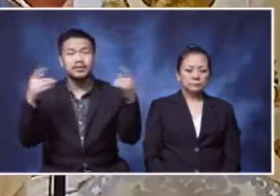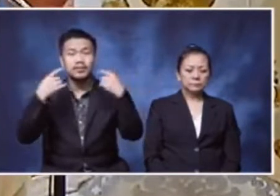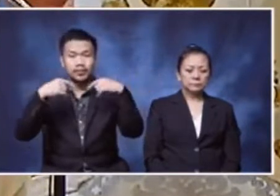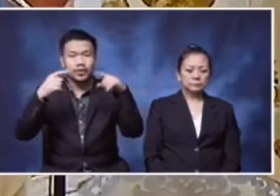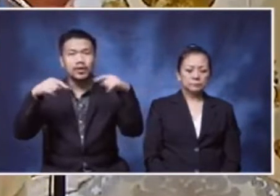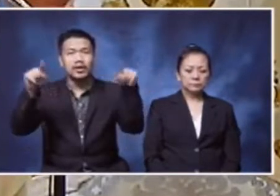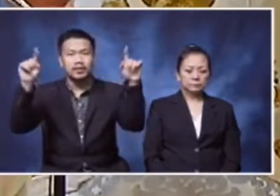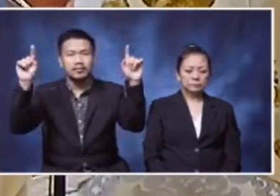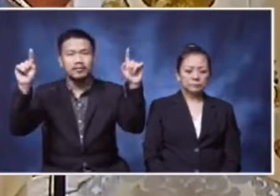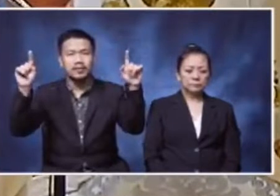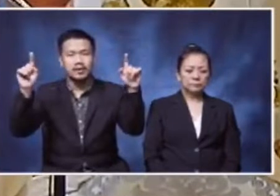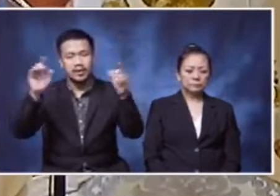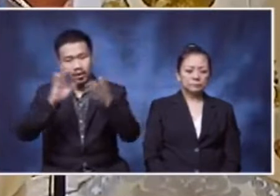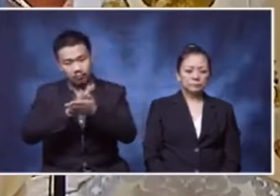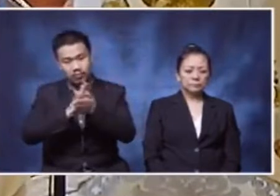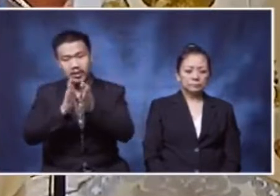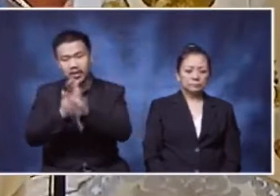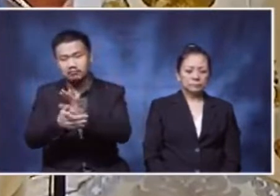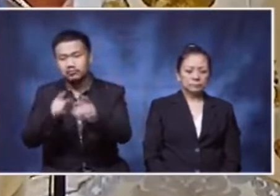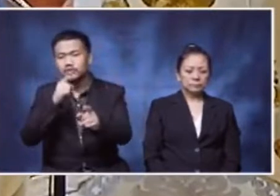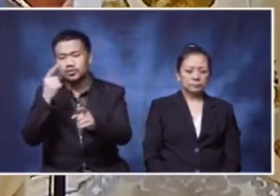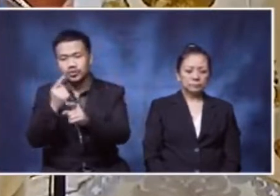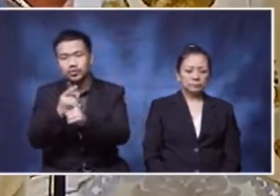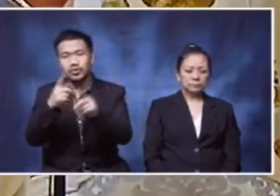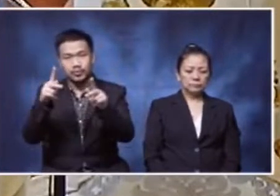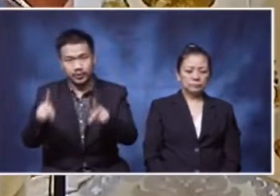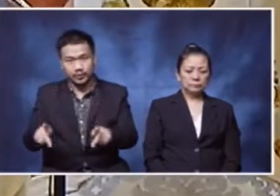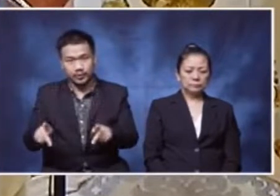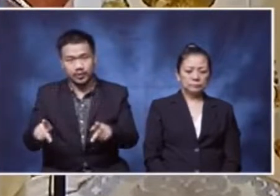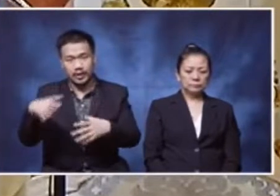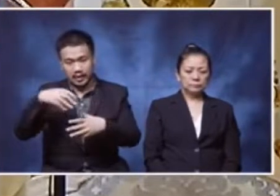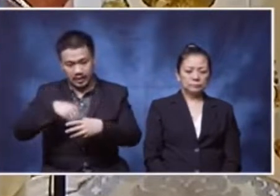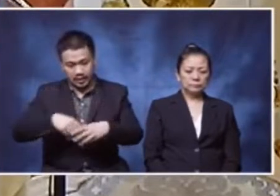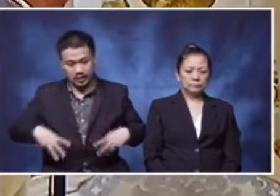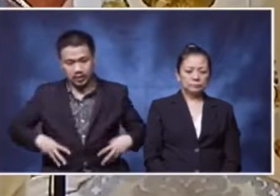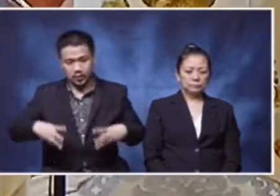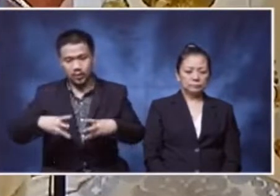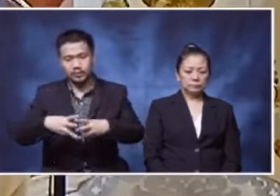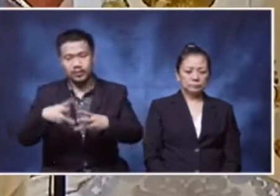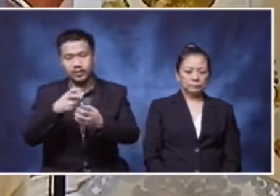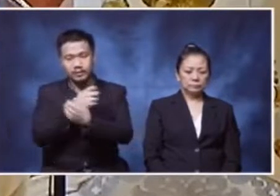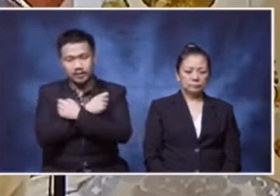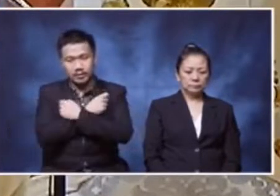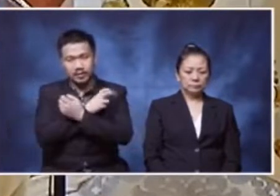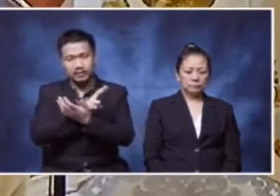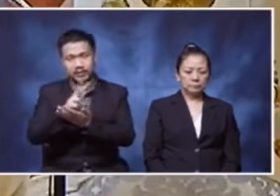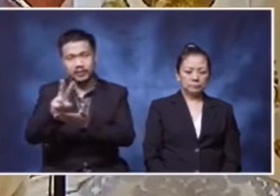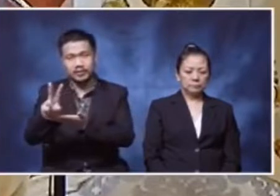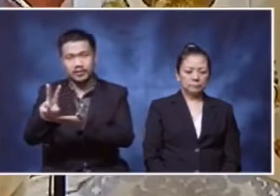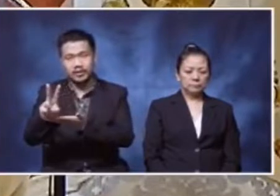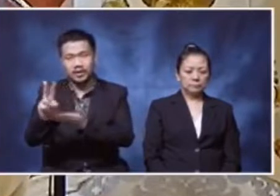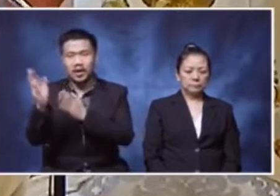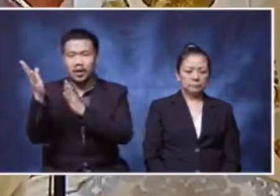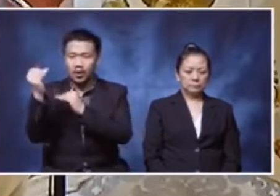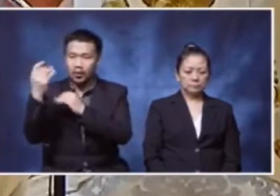maging taong totoo sa sinapupunan ng mahal na Birhen. Ipagkaloob mong